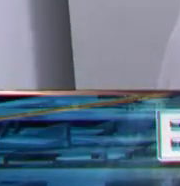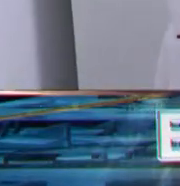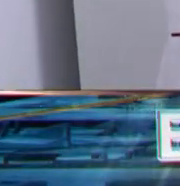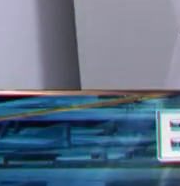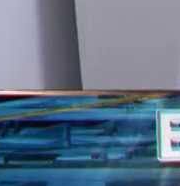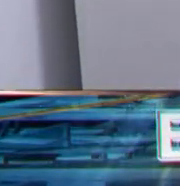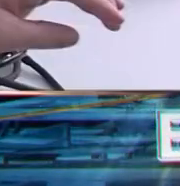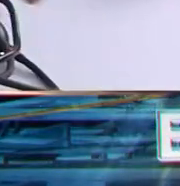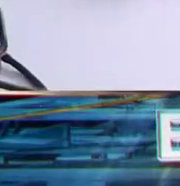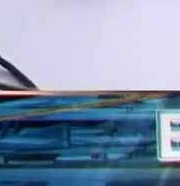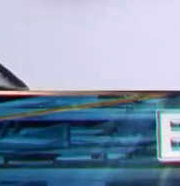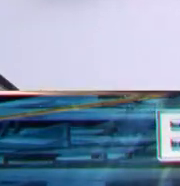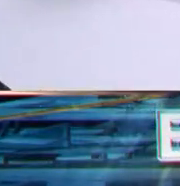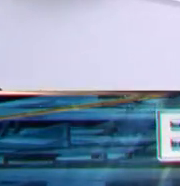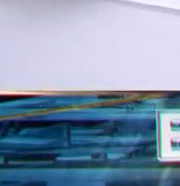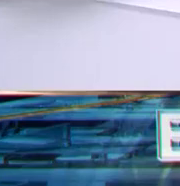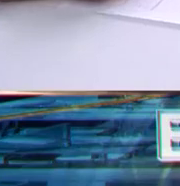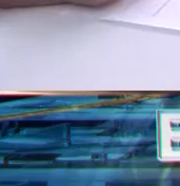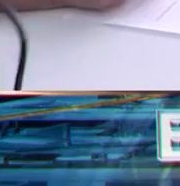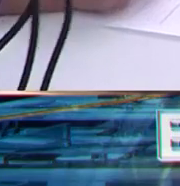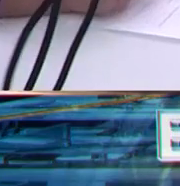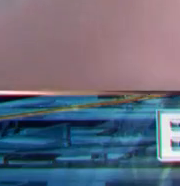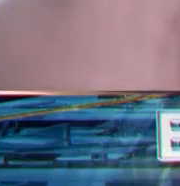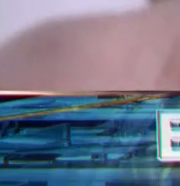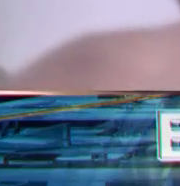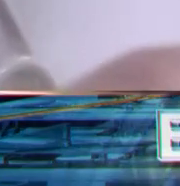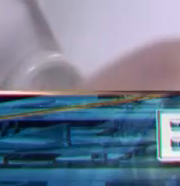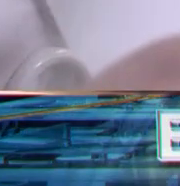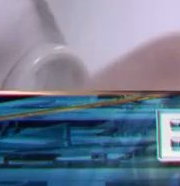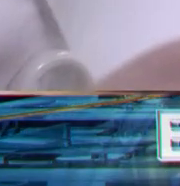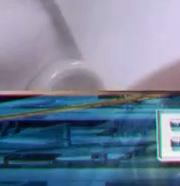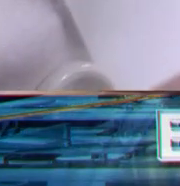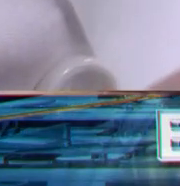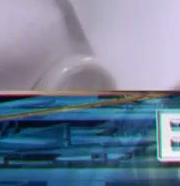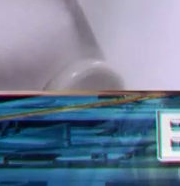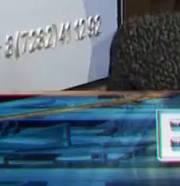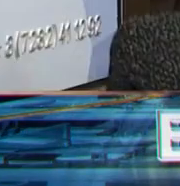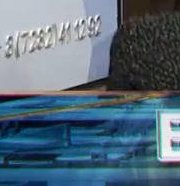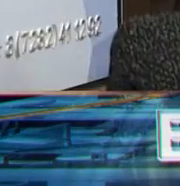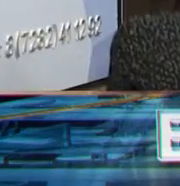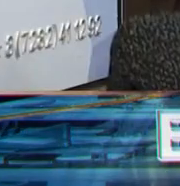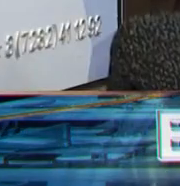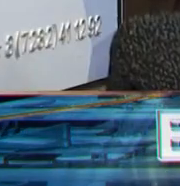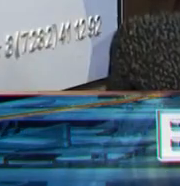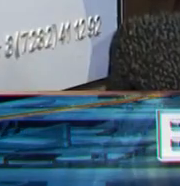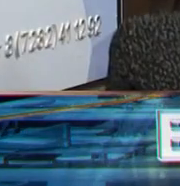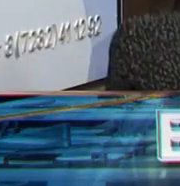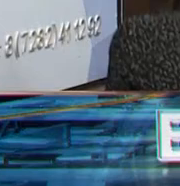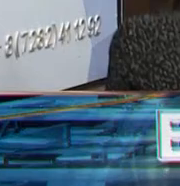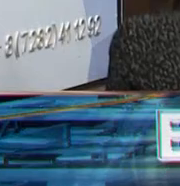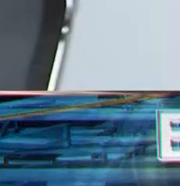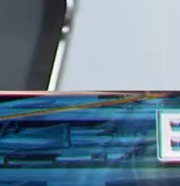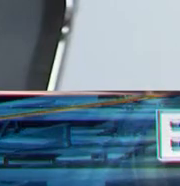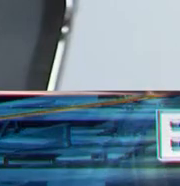Алматы облысында коронавирусты жұқтырғандармен байланыста болған 3 адам бақылауға алынды. Өңірдегі қазіргі жағдайды бас дәрігер Бауыржан Сқақ